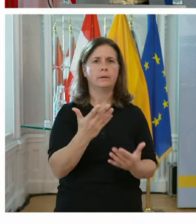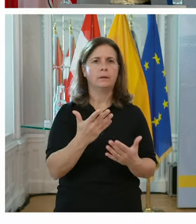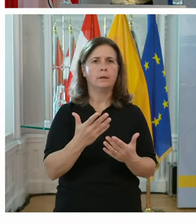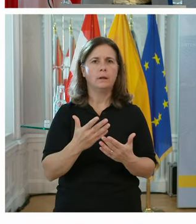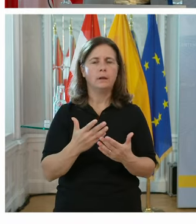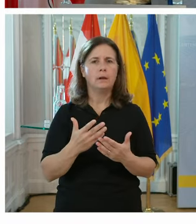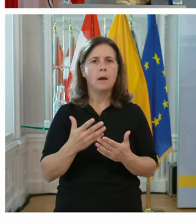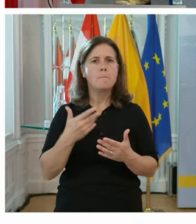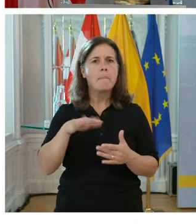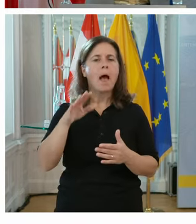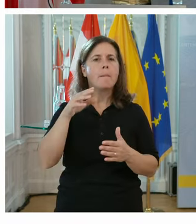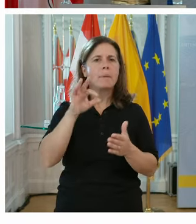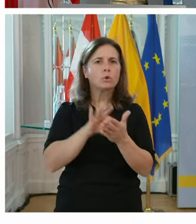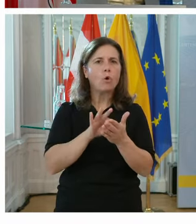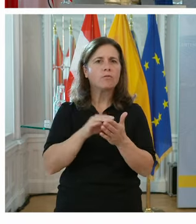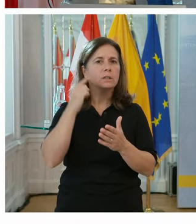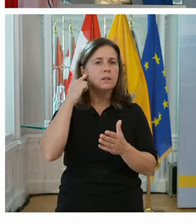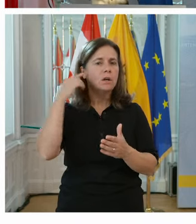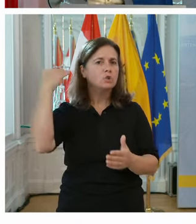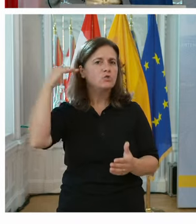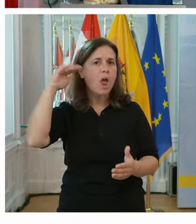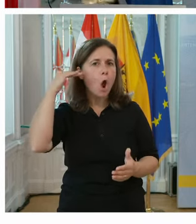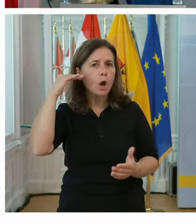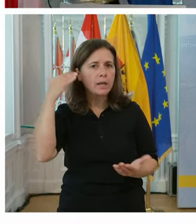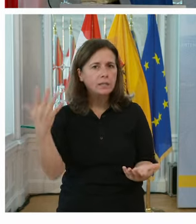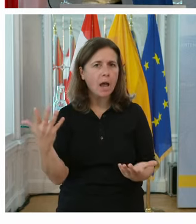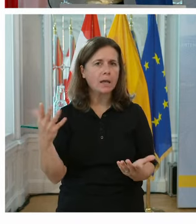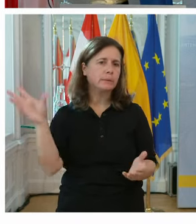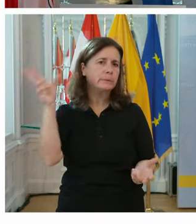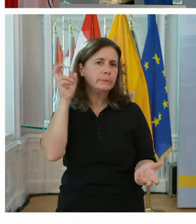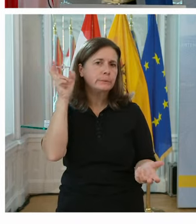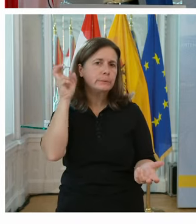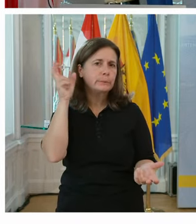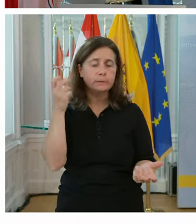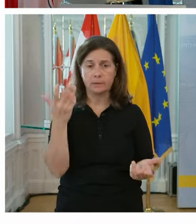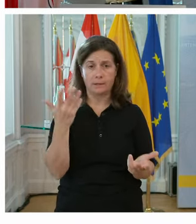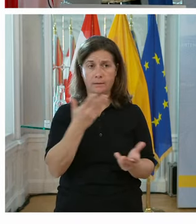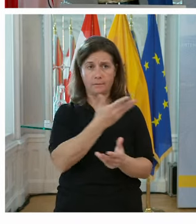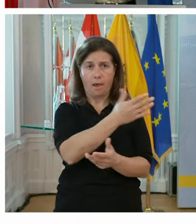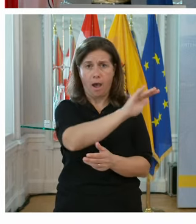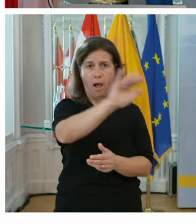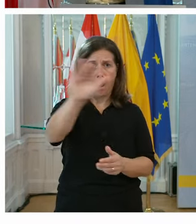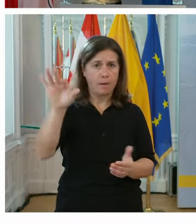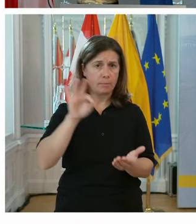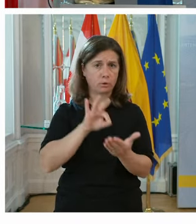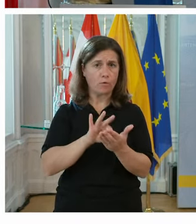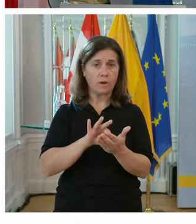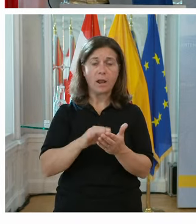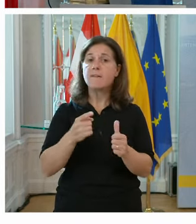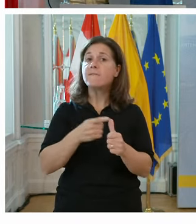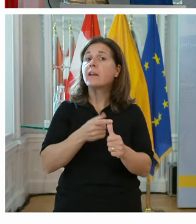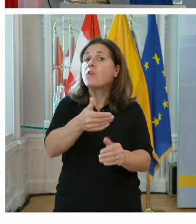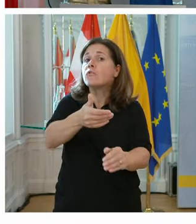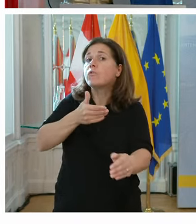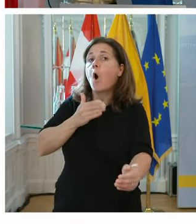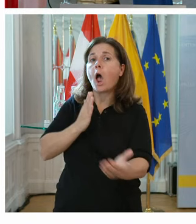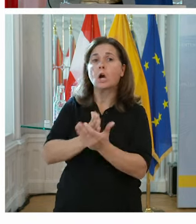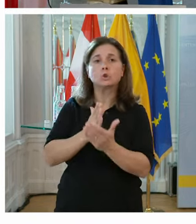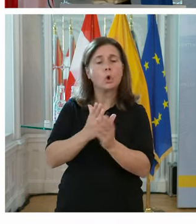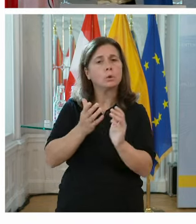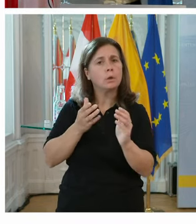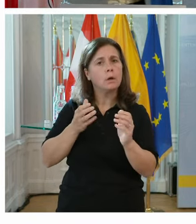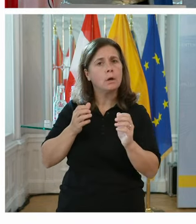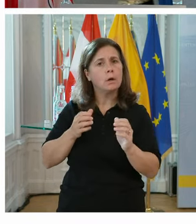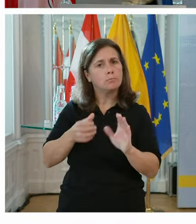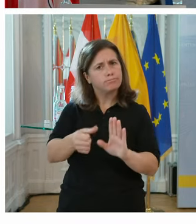ist eher davon betroffen, an Schwerhörigkeit zu leiden. Sprich, das ist ein Thema, das uns alle angeht. Und je früher wir in den Unternehmen darauf reagieren,